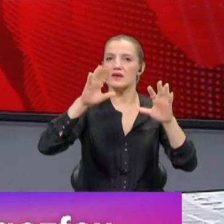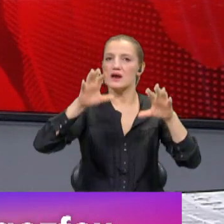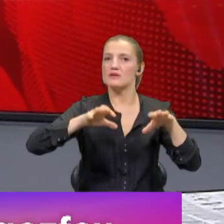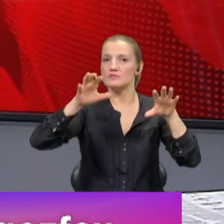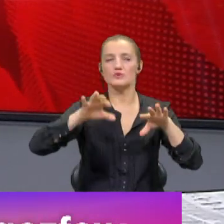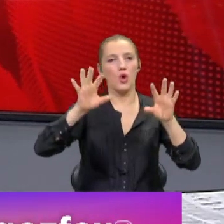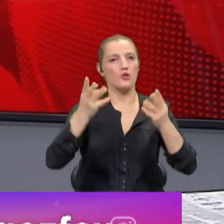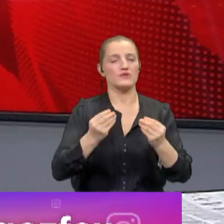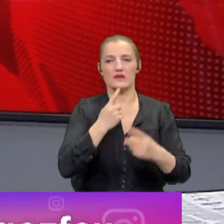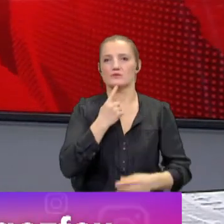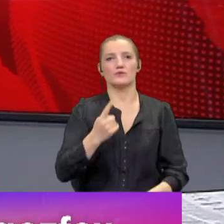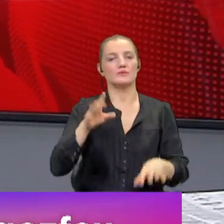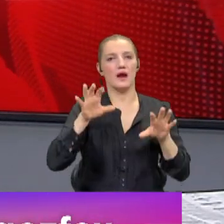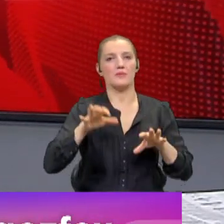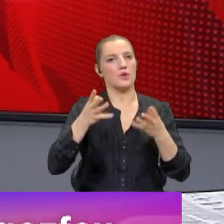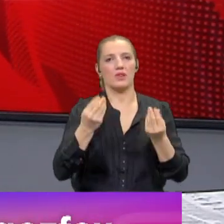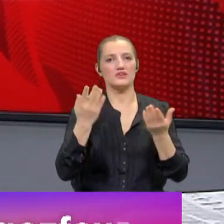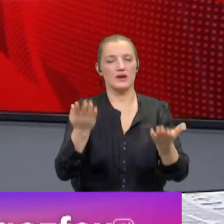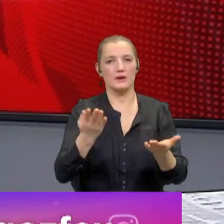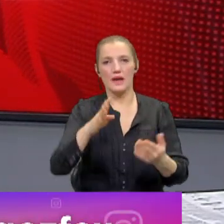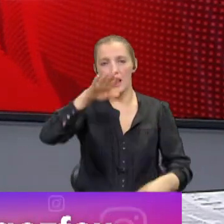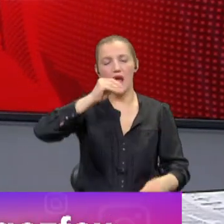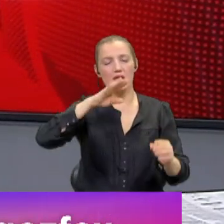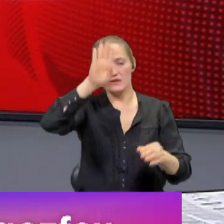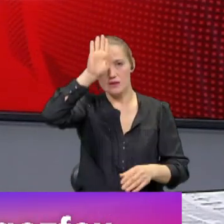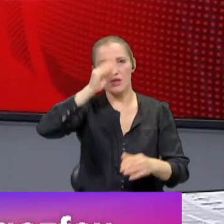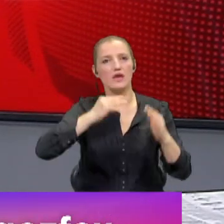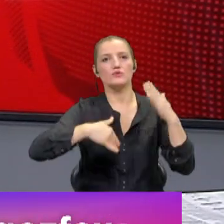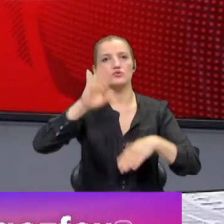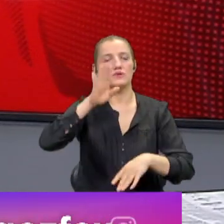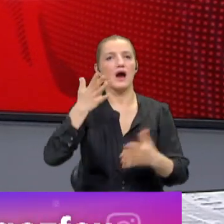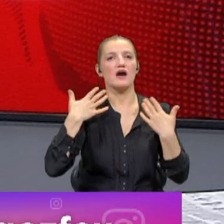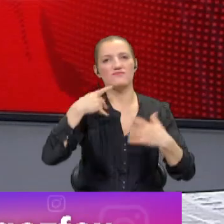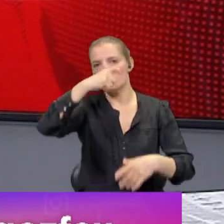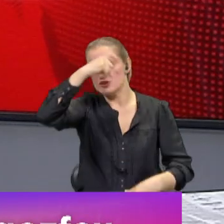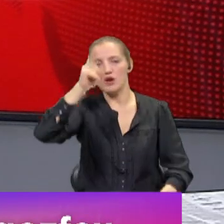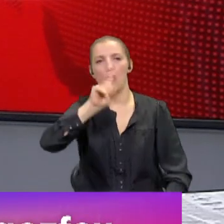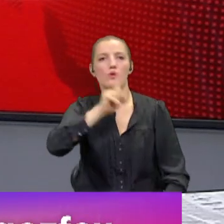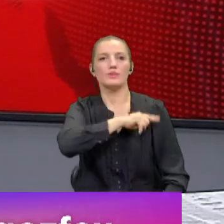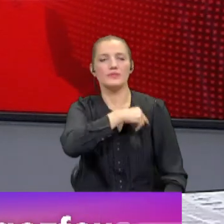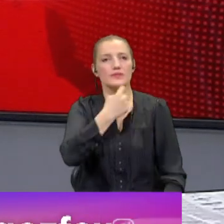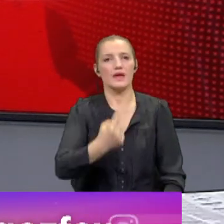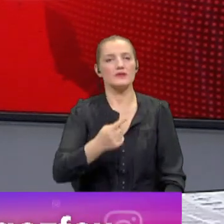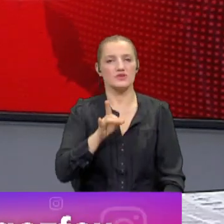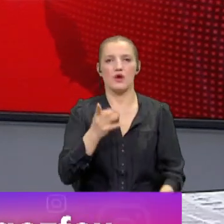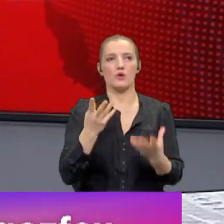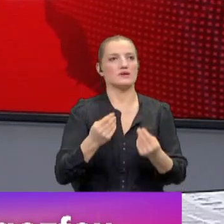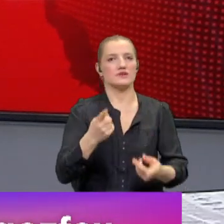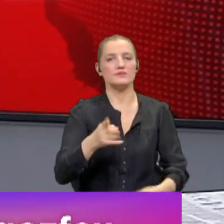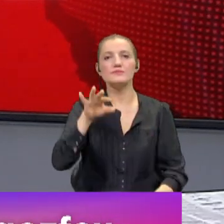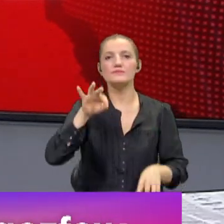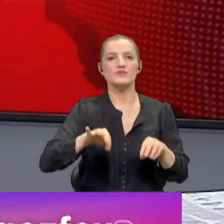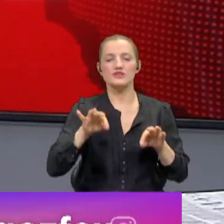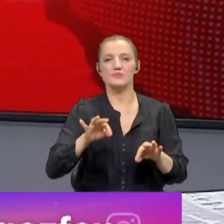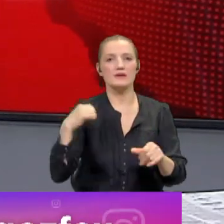yağışın olacağını söyleyelim İstanbul'da en yüksek hava sıcaklığı da yine on derece dolaylarında olacak